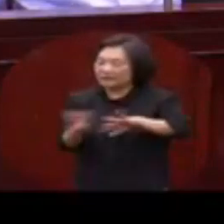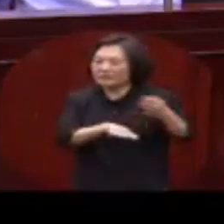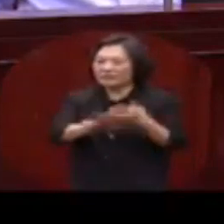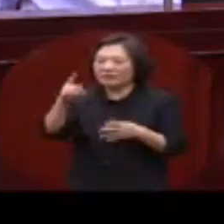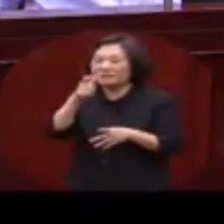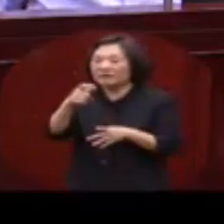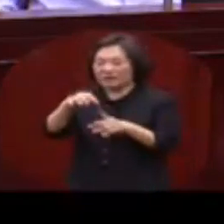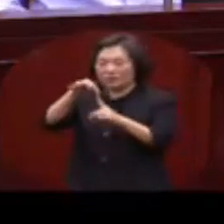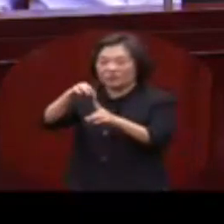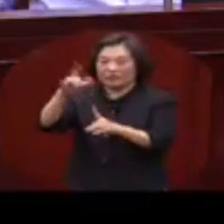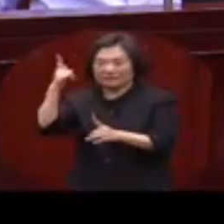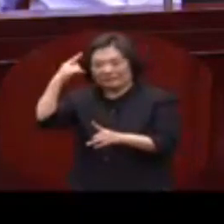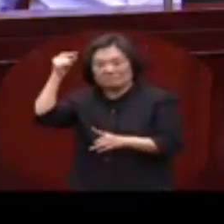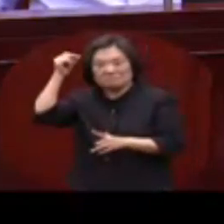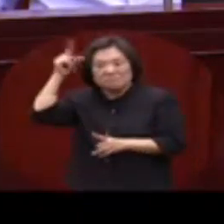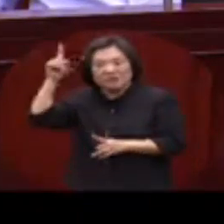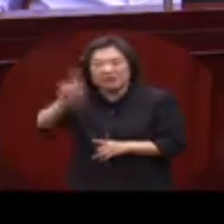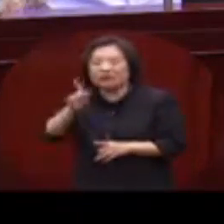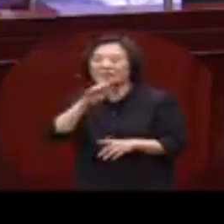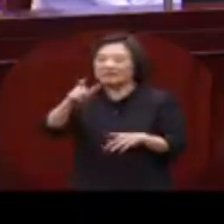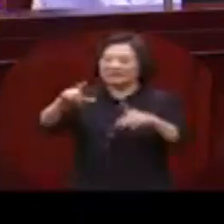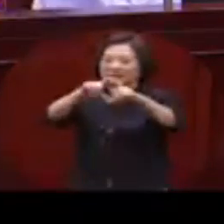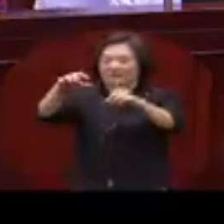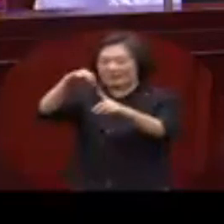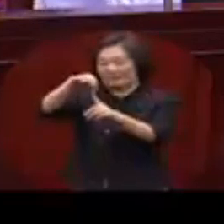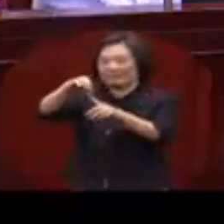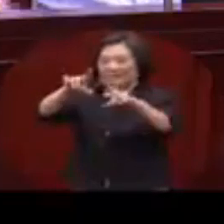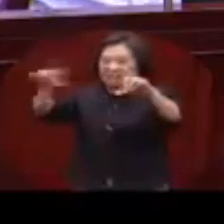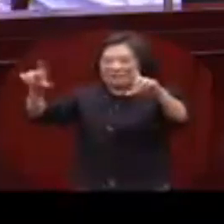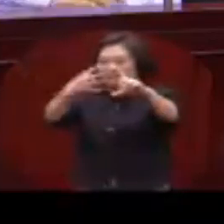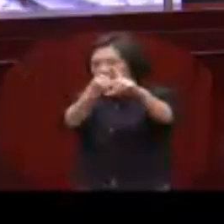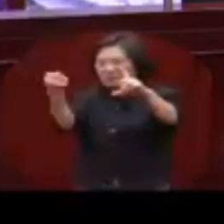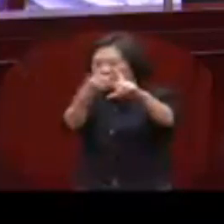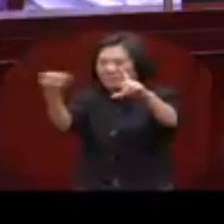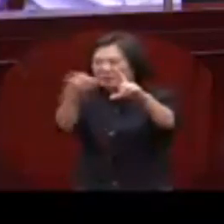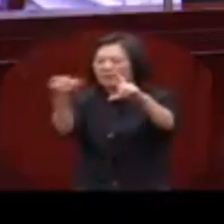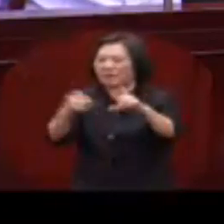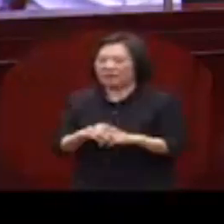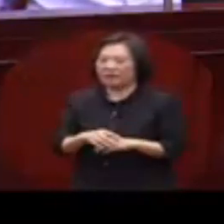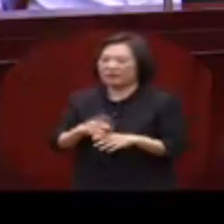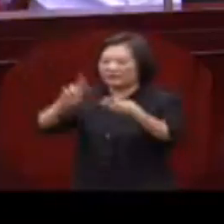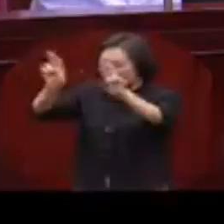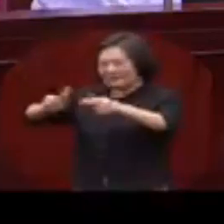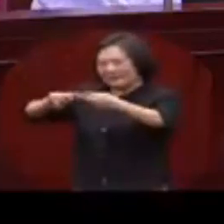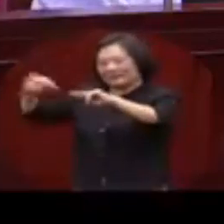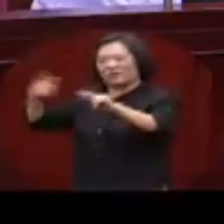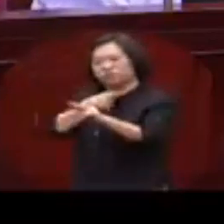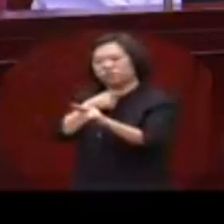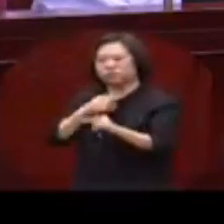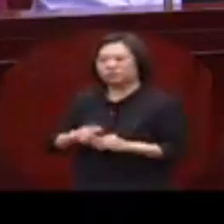牌，智慧型站牌以前推得很慢，因为它要牵电线，所以很困难，但是现在有那一